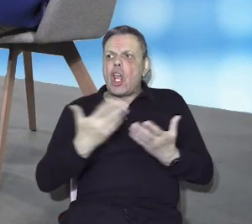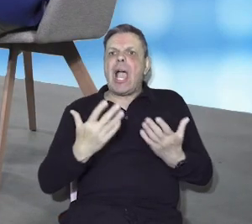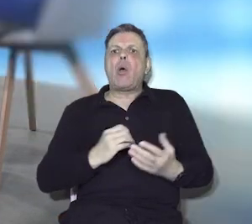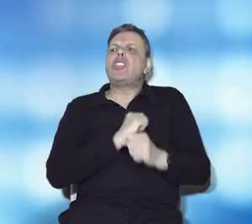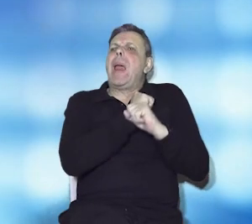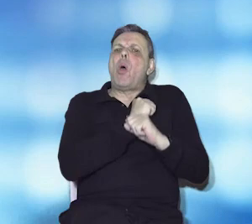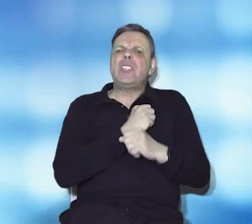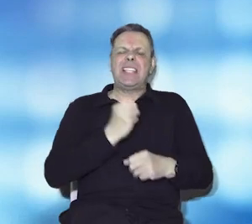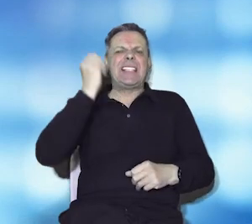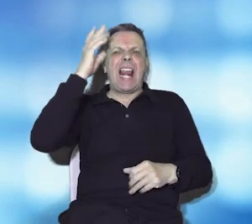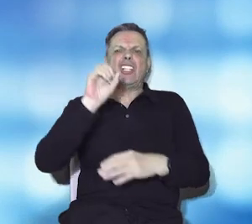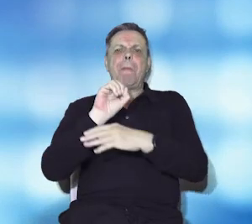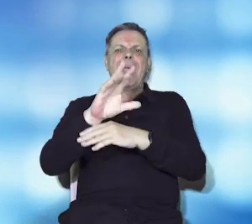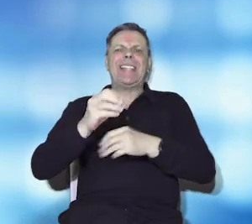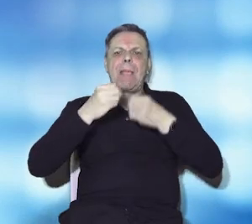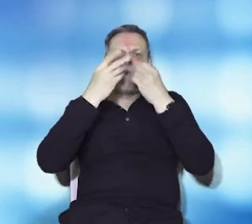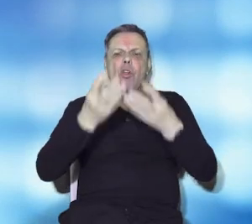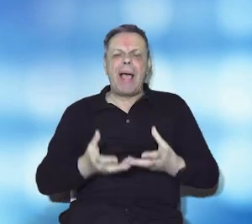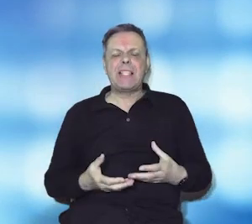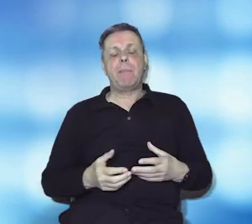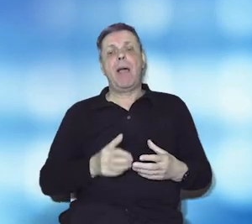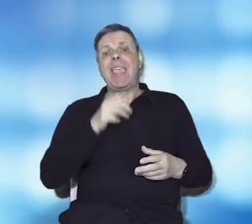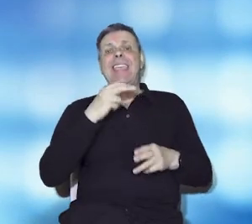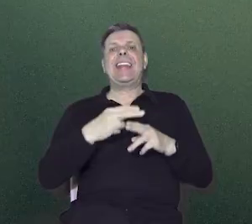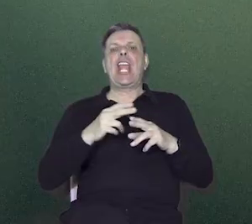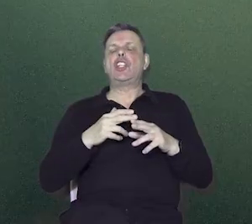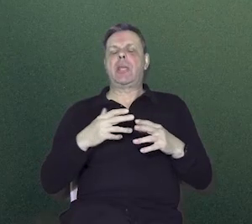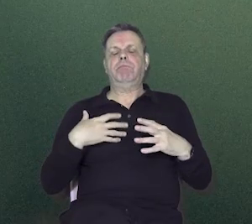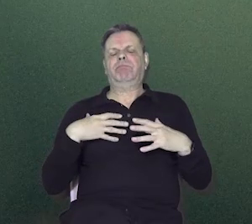s lažnim medijskim informacijama i riješiti stresa.